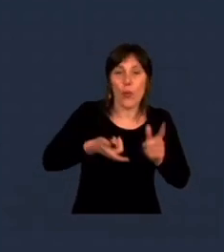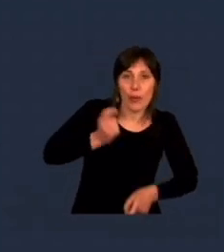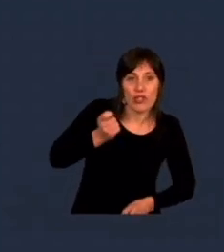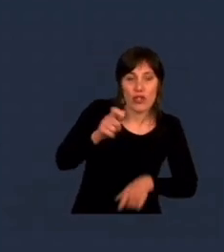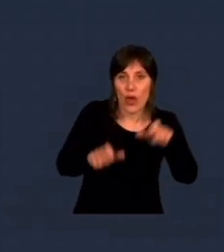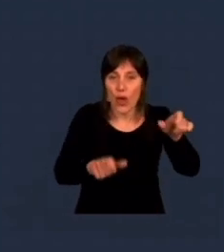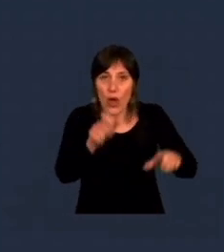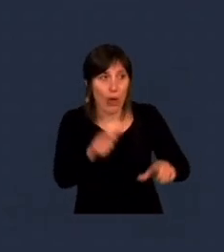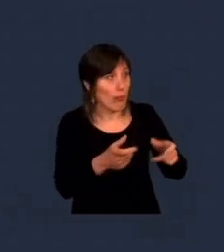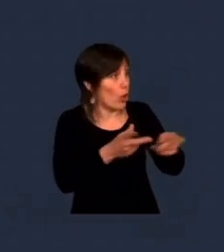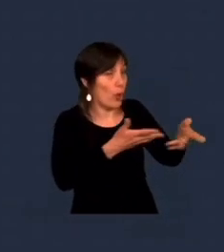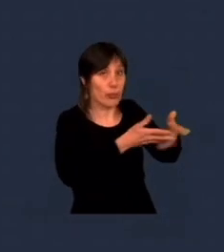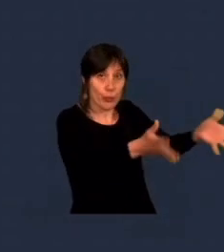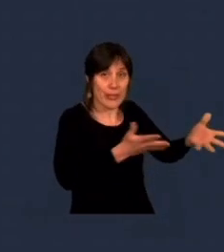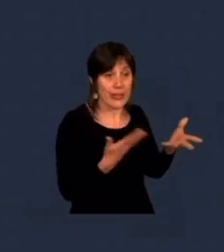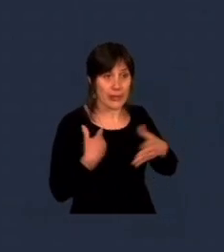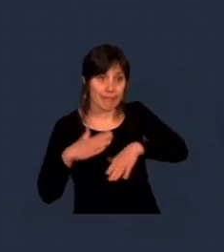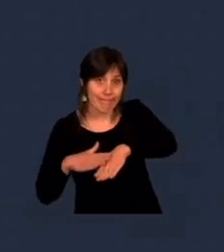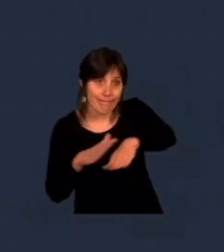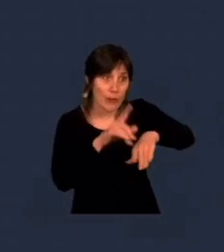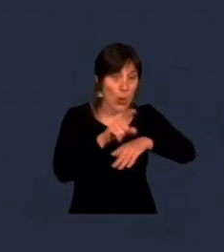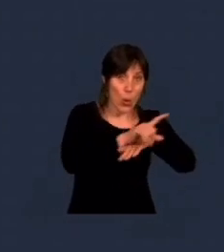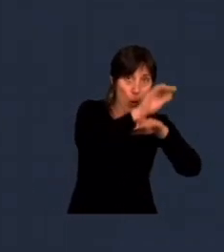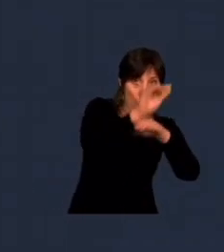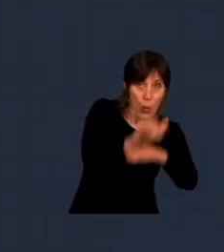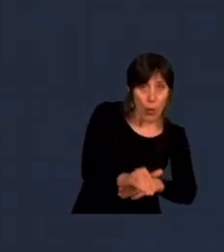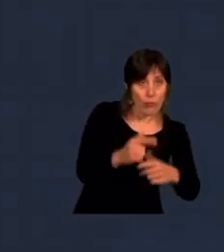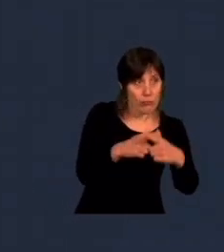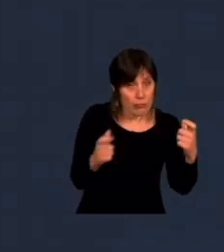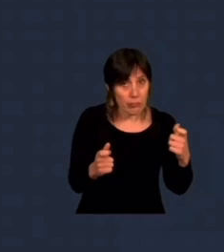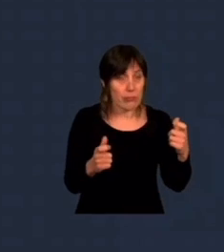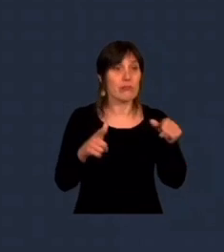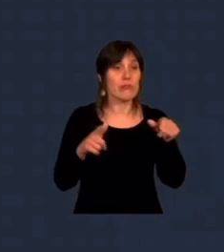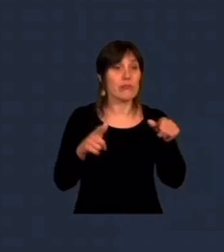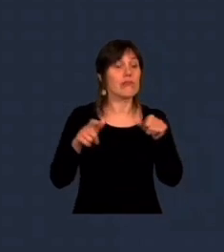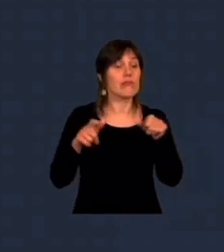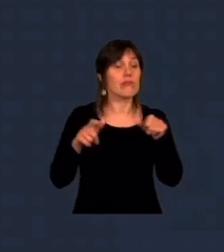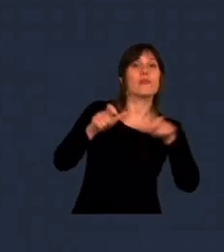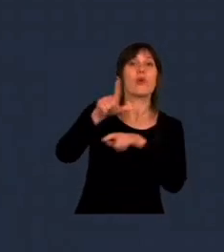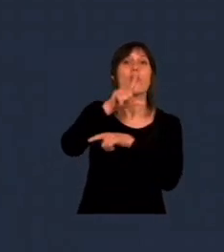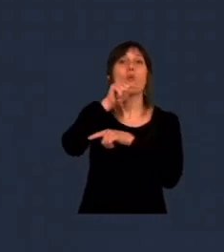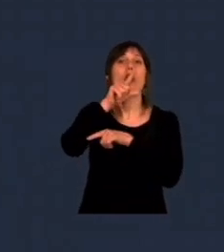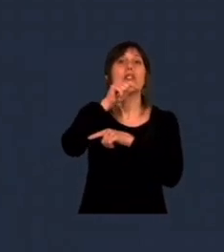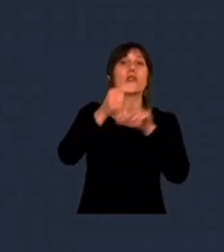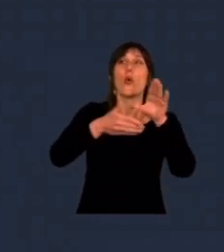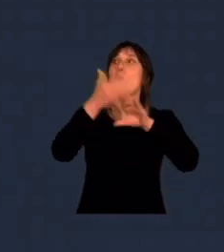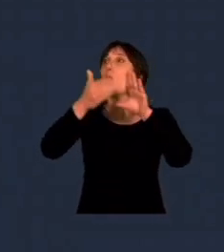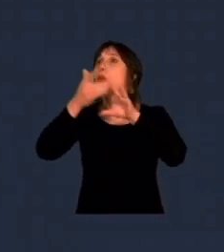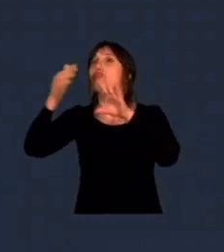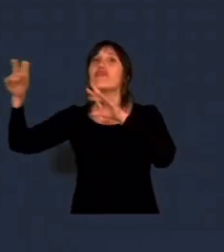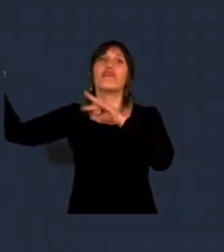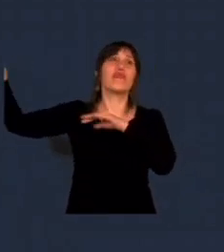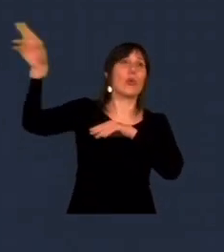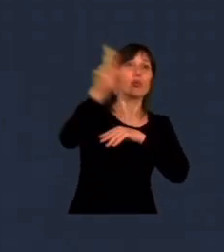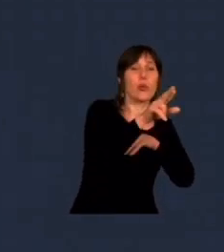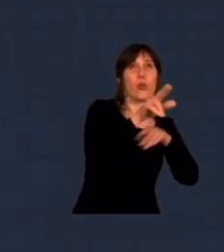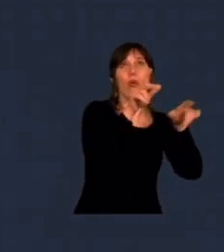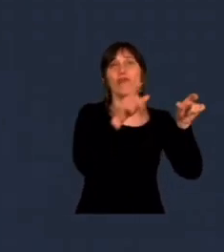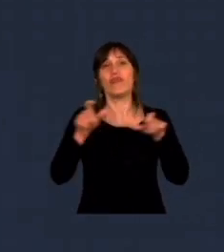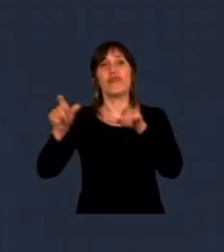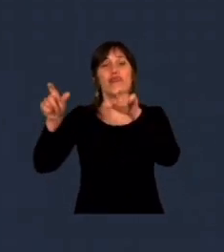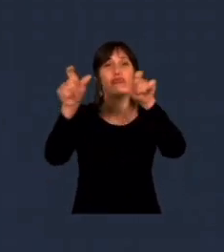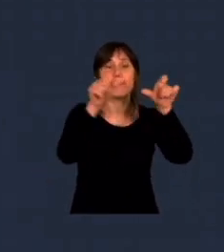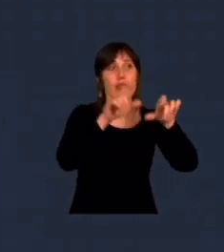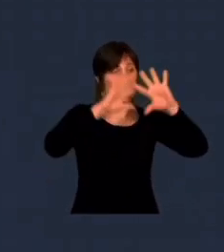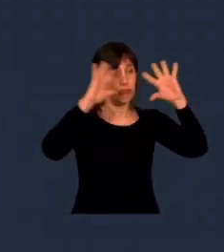la biodiversité. Elles organisent par exemple la surveillance des oiseaux migrateurs, au même titre que d'autres associations, ou encore la restauration des frayères ou des